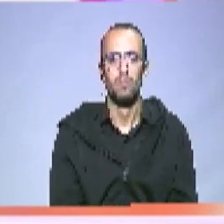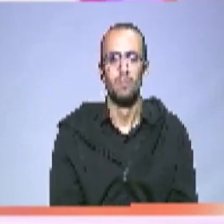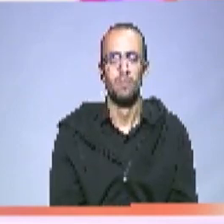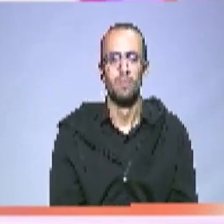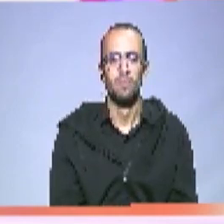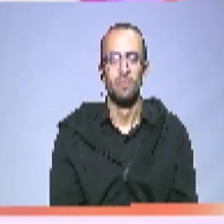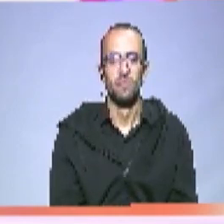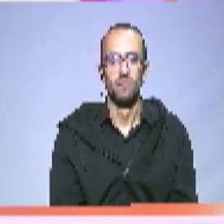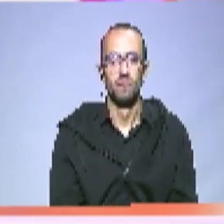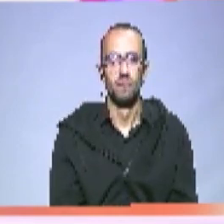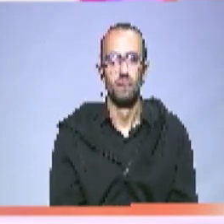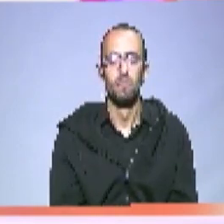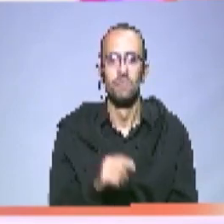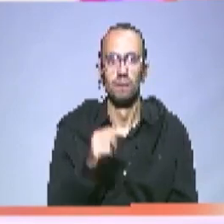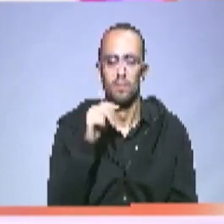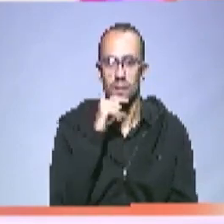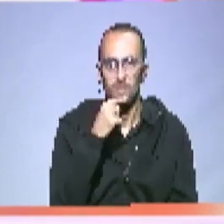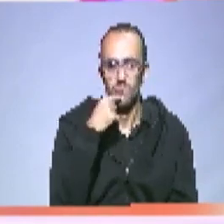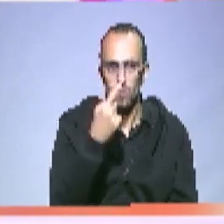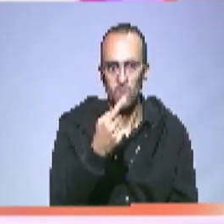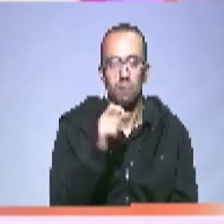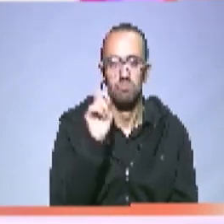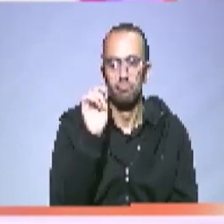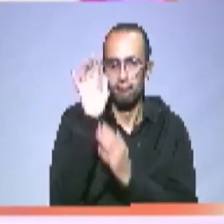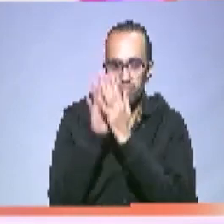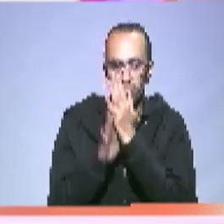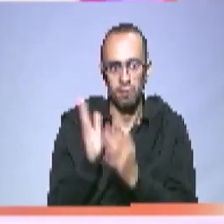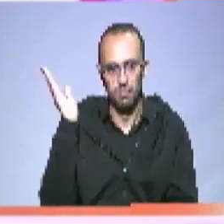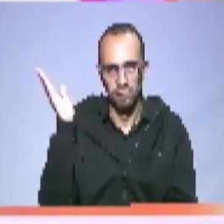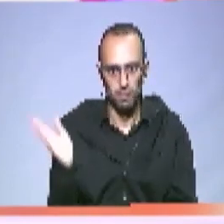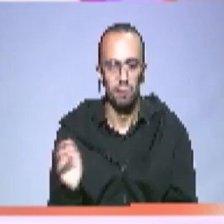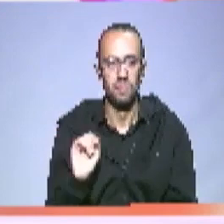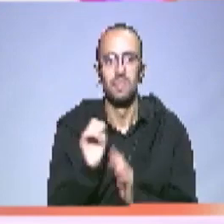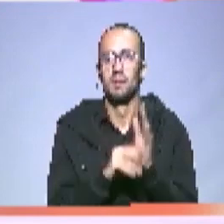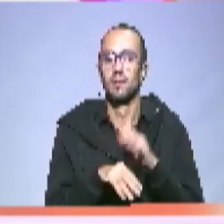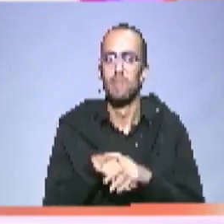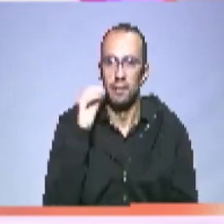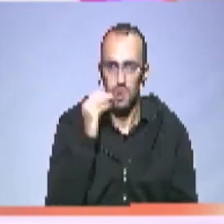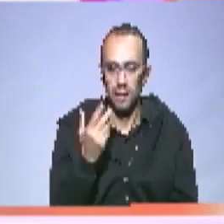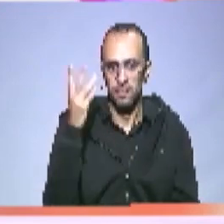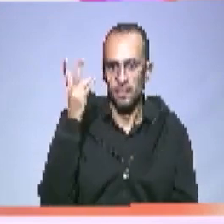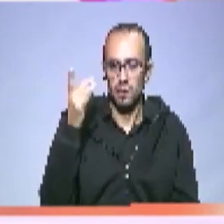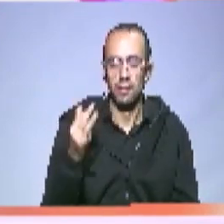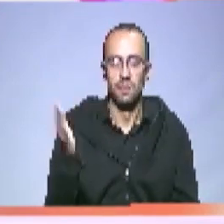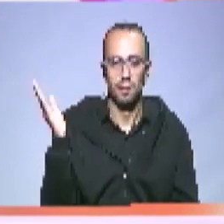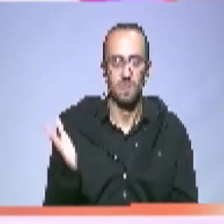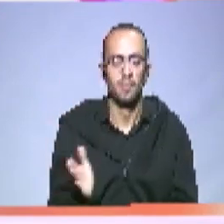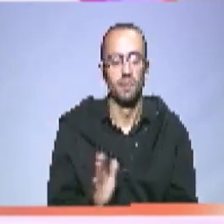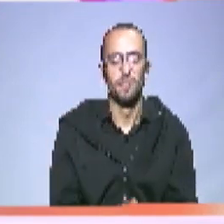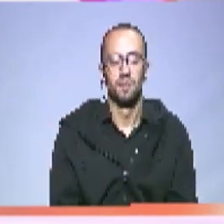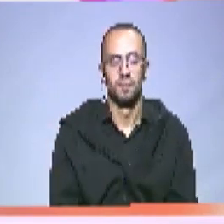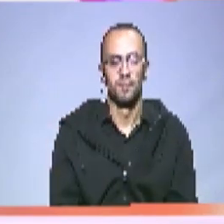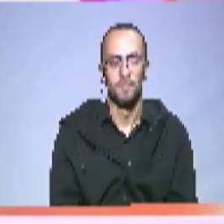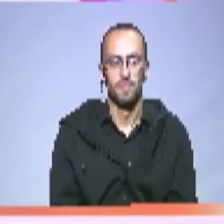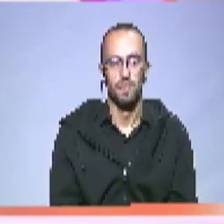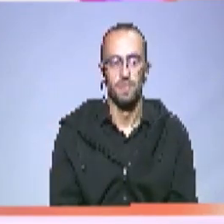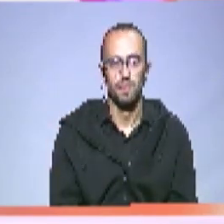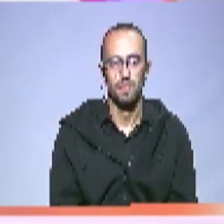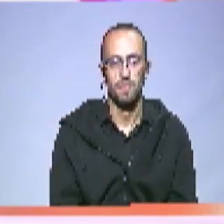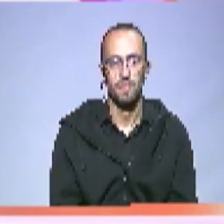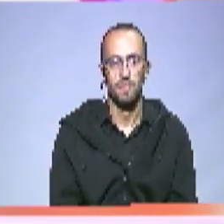طيب. ومقادير الملوخيه الناشفه بالمشروم قدام حضراتكم على الشاشه. شايف اول حاجه اننا بنخمر الملوخيه،